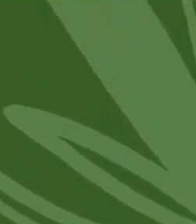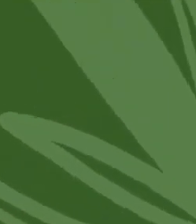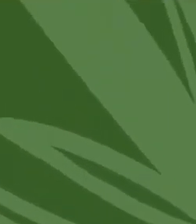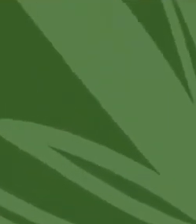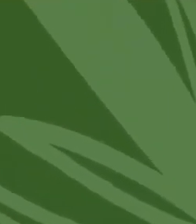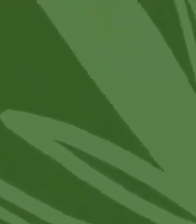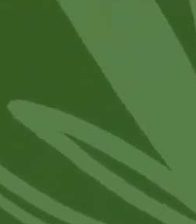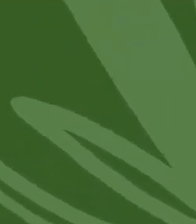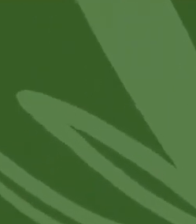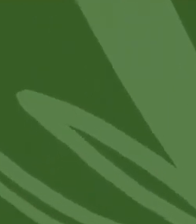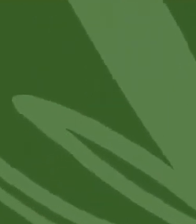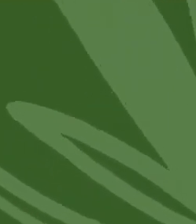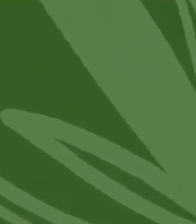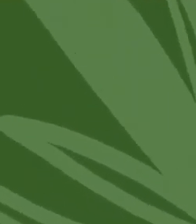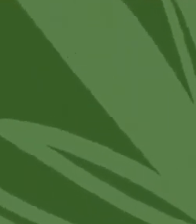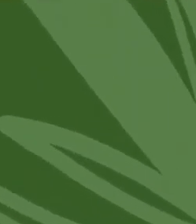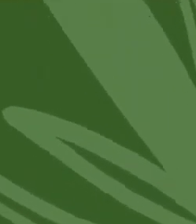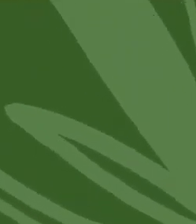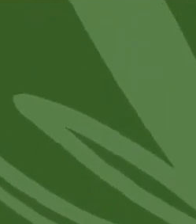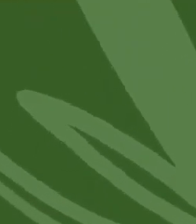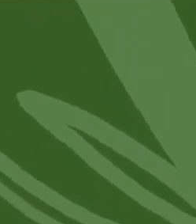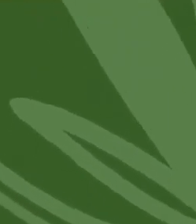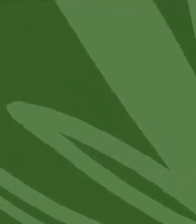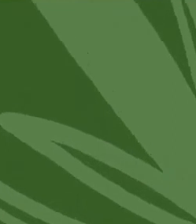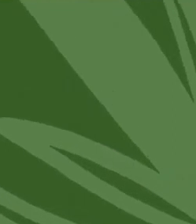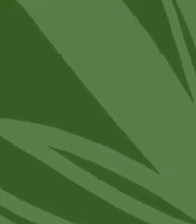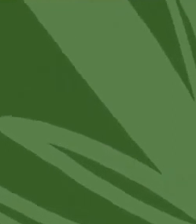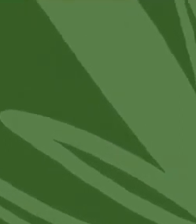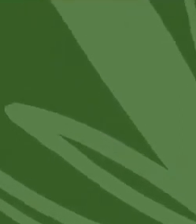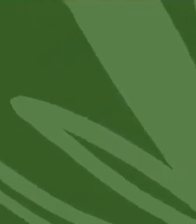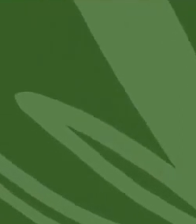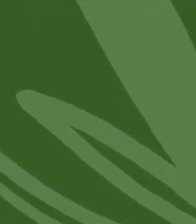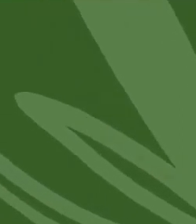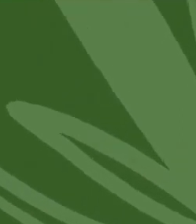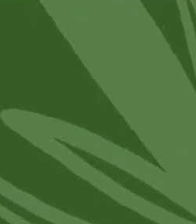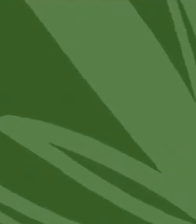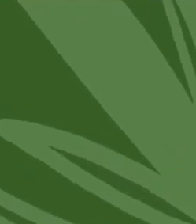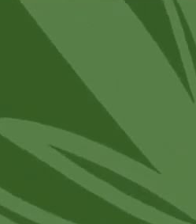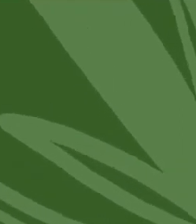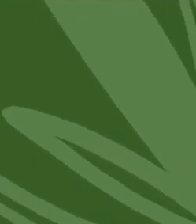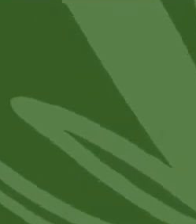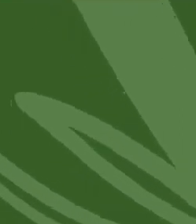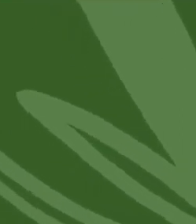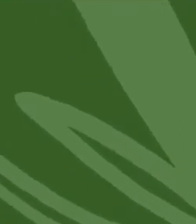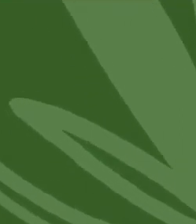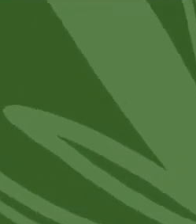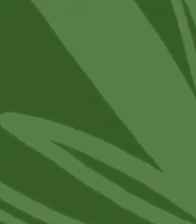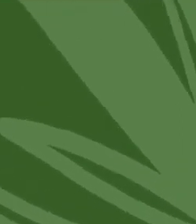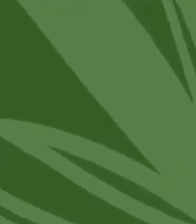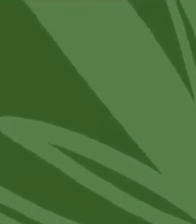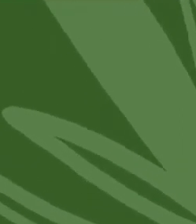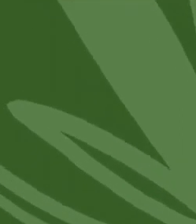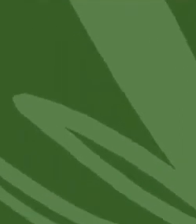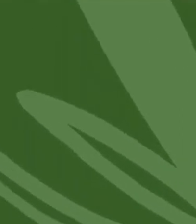tu. Bagus, Syafita. Okey, yang ketiga, siapa nak baca pantun? Giliran siapa? Amna. Amna angkat tangan dulu. Okey,